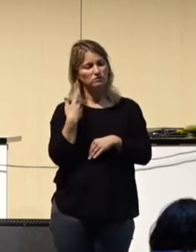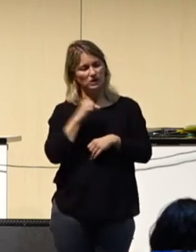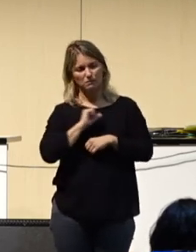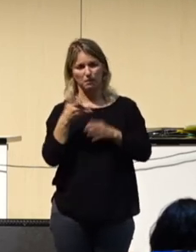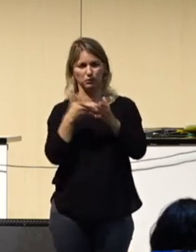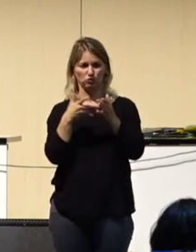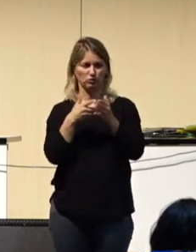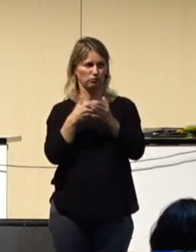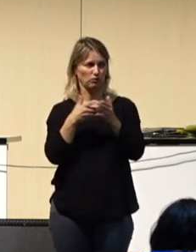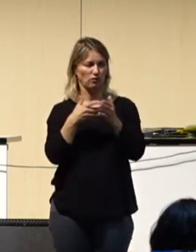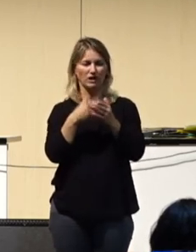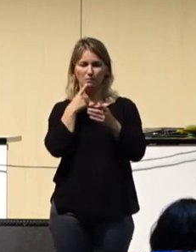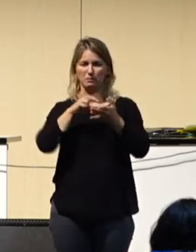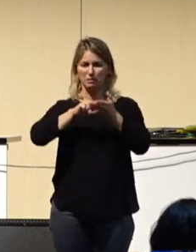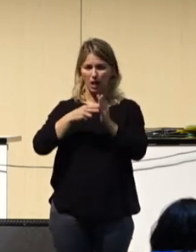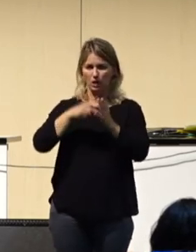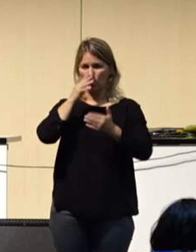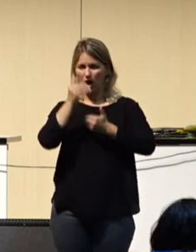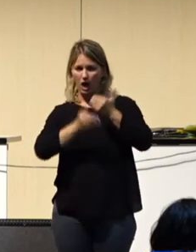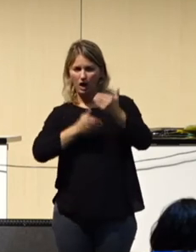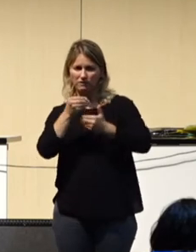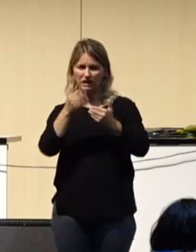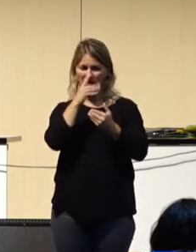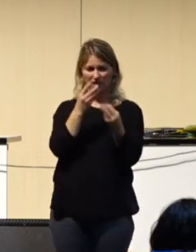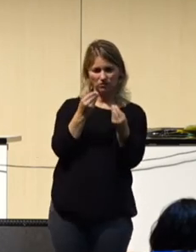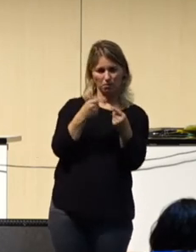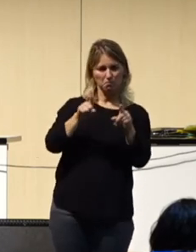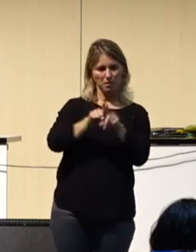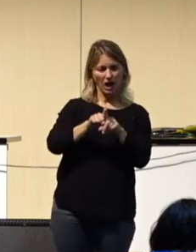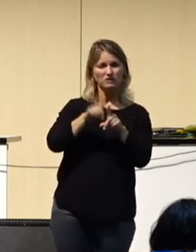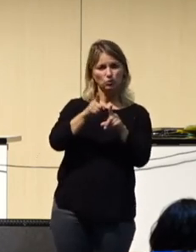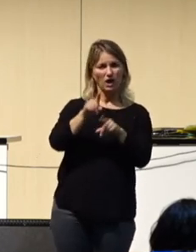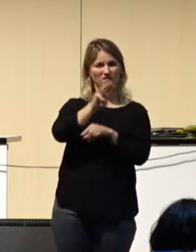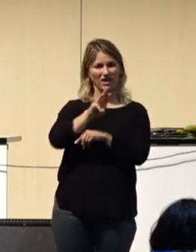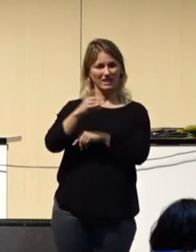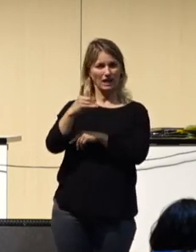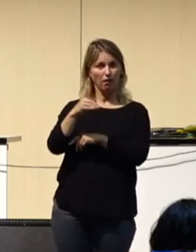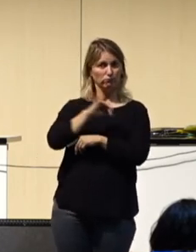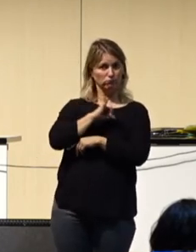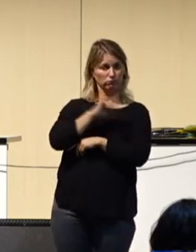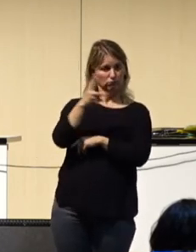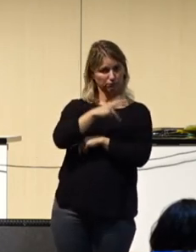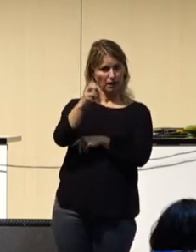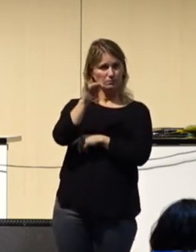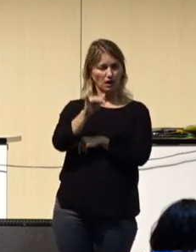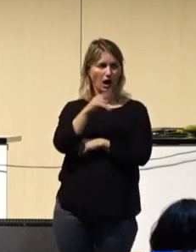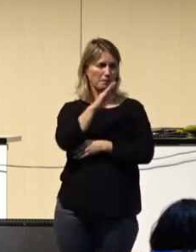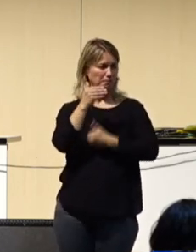Grundstücke planerisch entwickeln und das Gefühl haben, die könnten sozusagen für die WID interessant sein. Also insofern ist ein fortlaufender